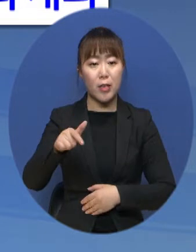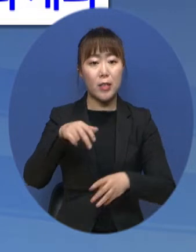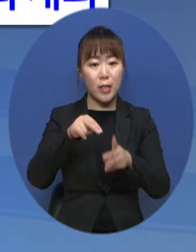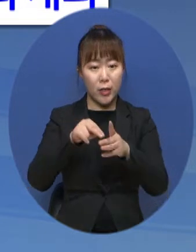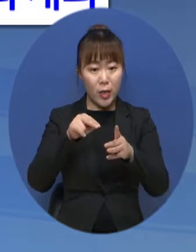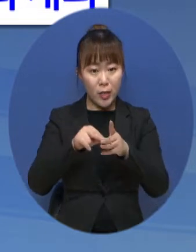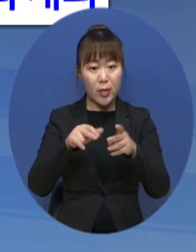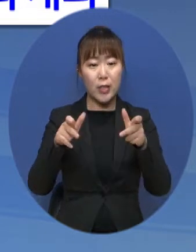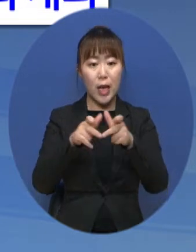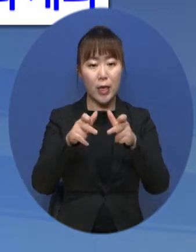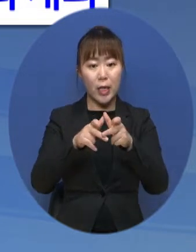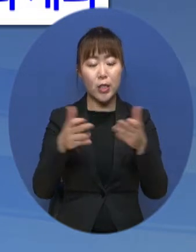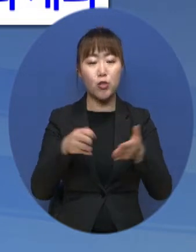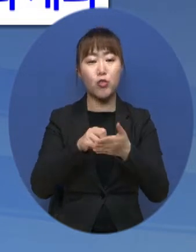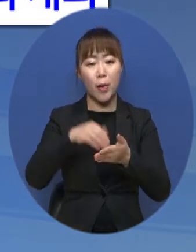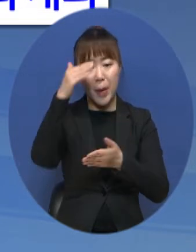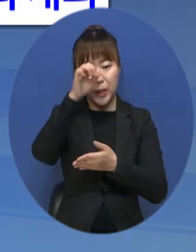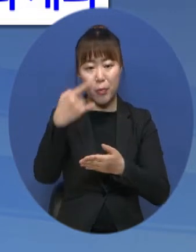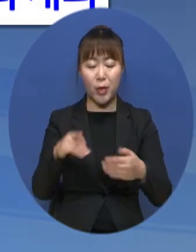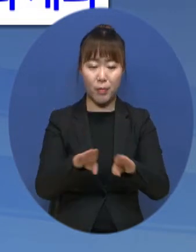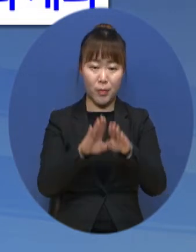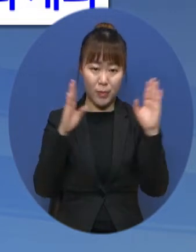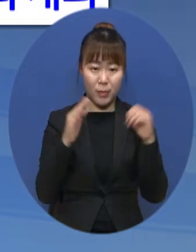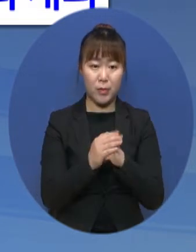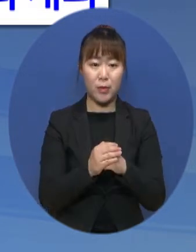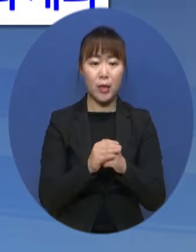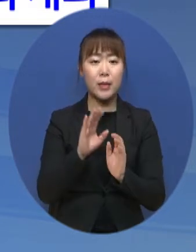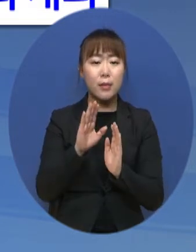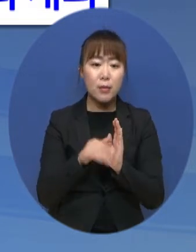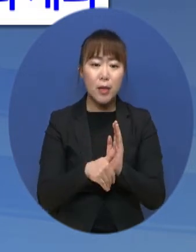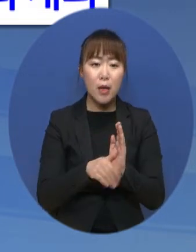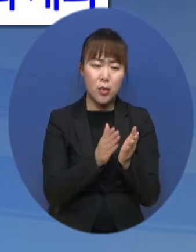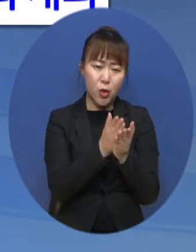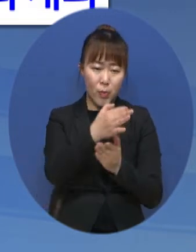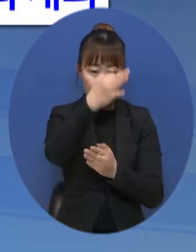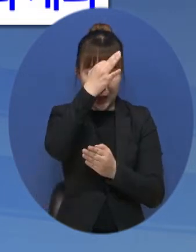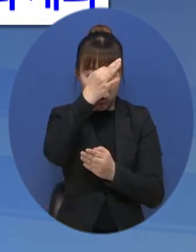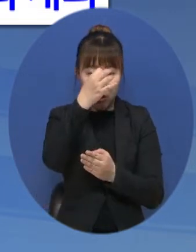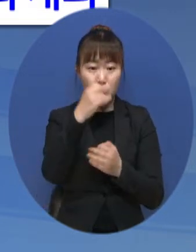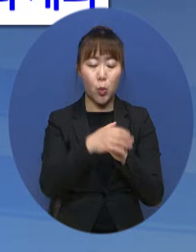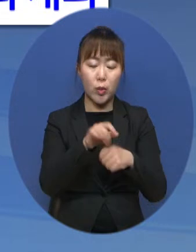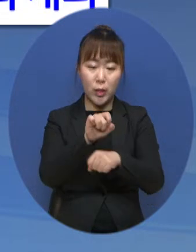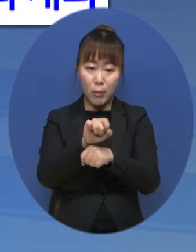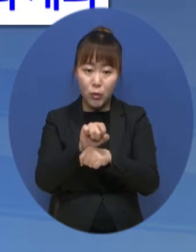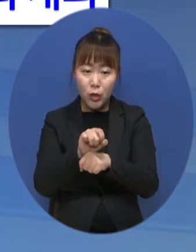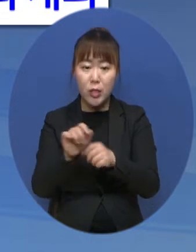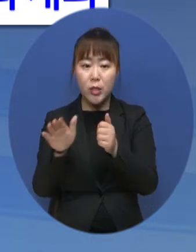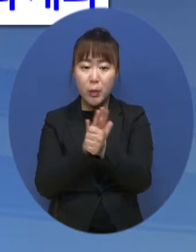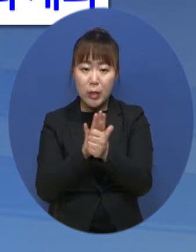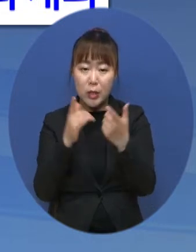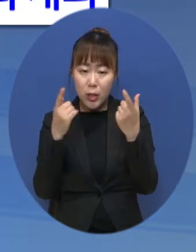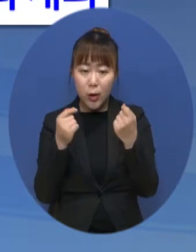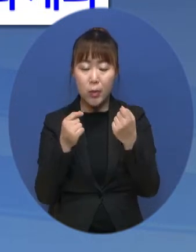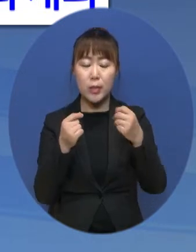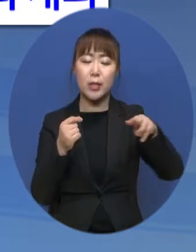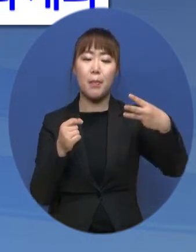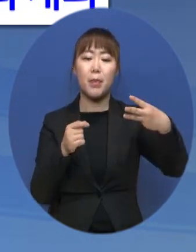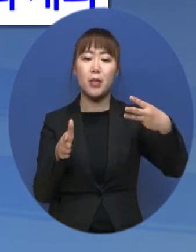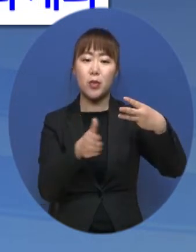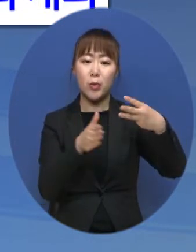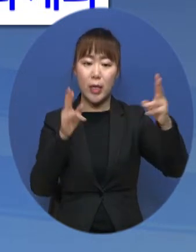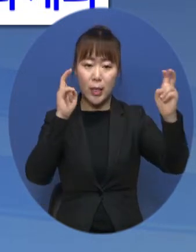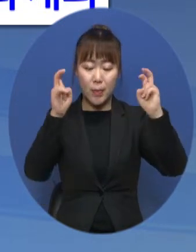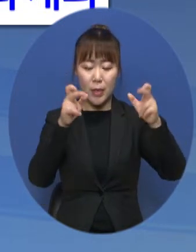취업 박람회를 개최합니다. 이번 박람회에는 전문 기술직과 사무직, 서비스직 등 약 300여 개